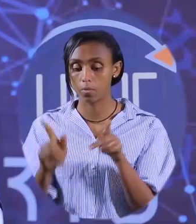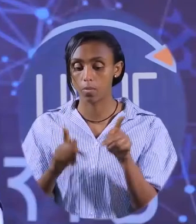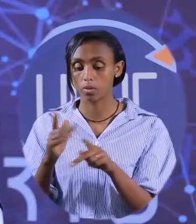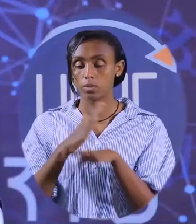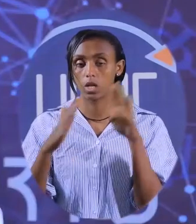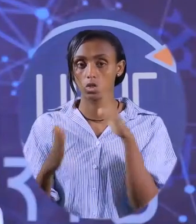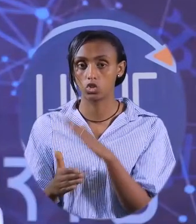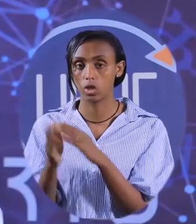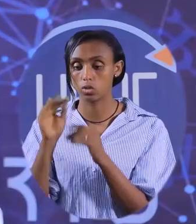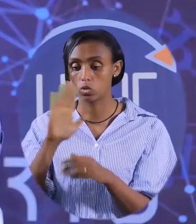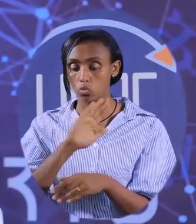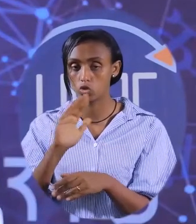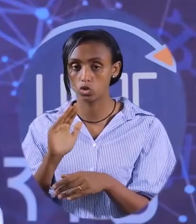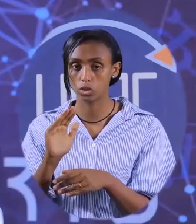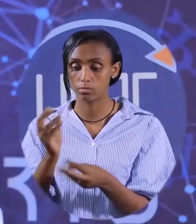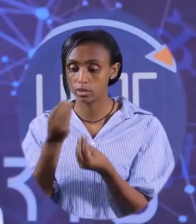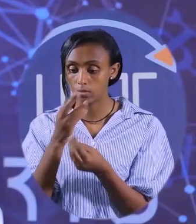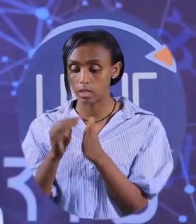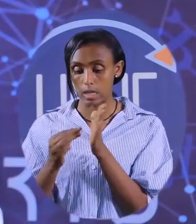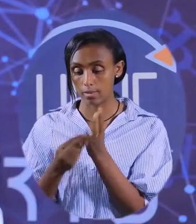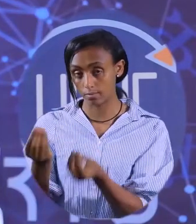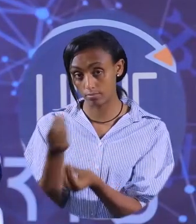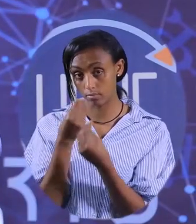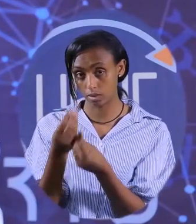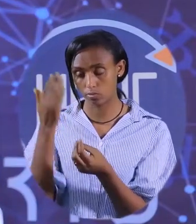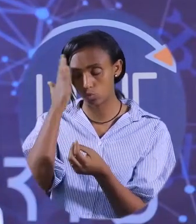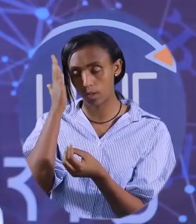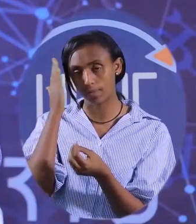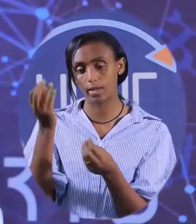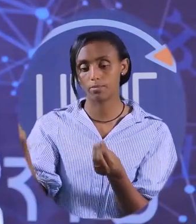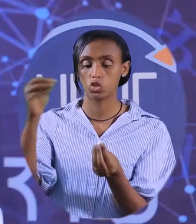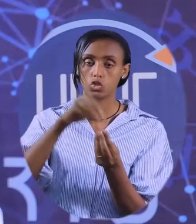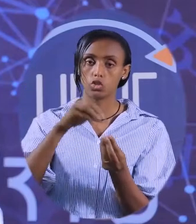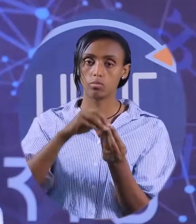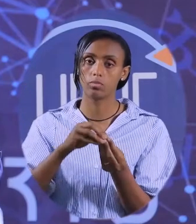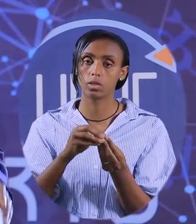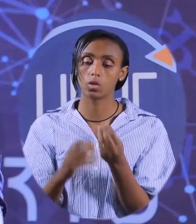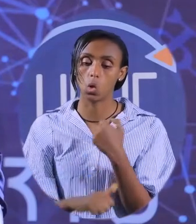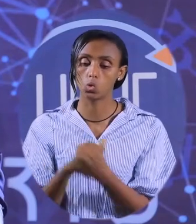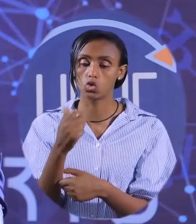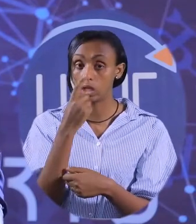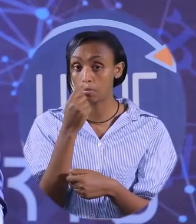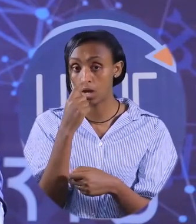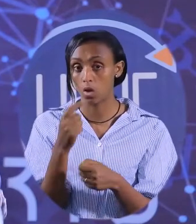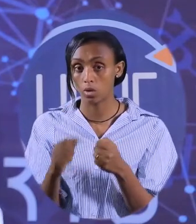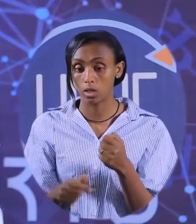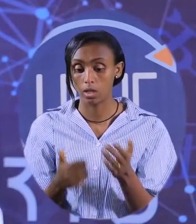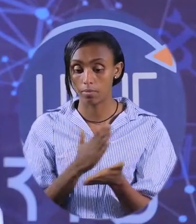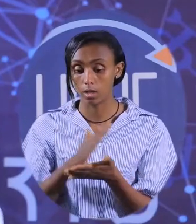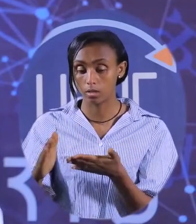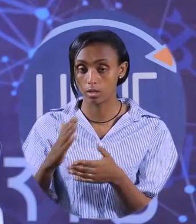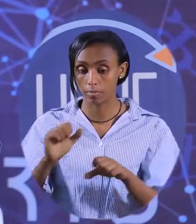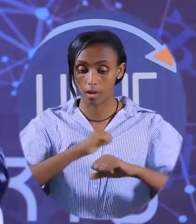በማህበረሰብ ደረጃ ደግሞ የሰዎችን የምግብና ሥርዓተ ምግብ እውቀት ለመጨመር ከጎጂ ልማዳዊ ድርጊቶች